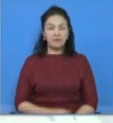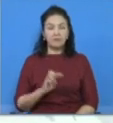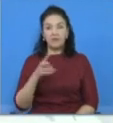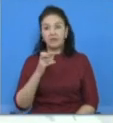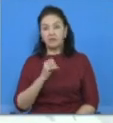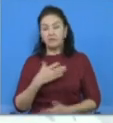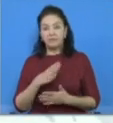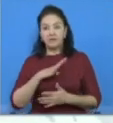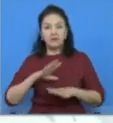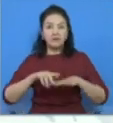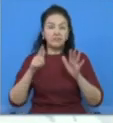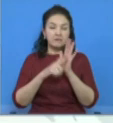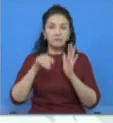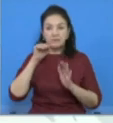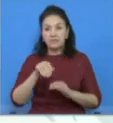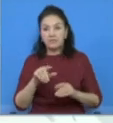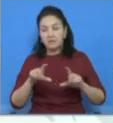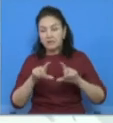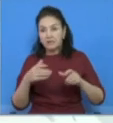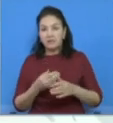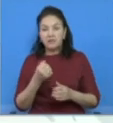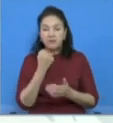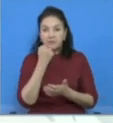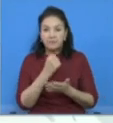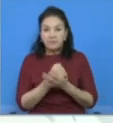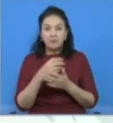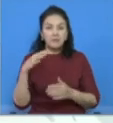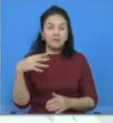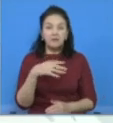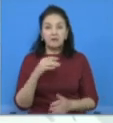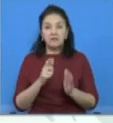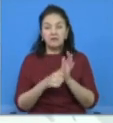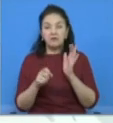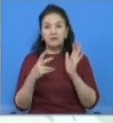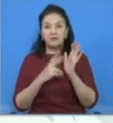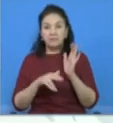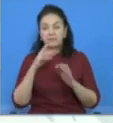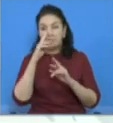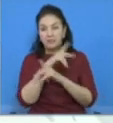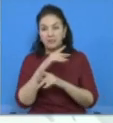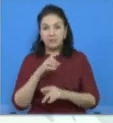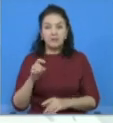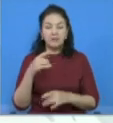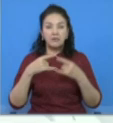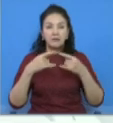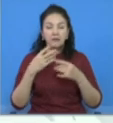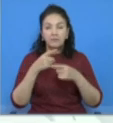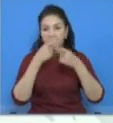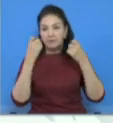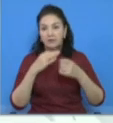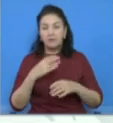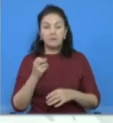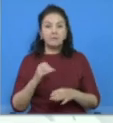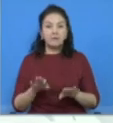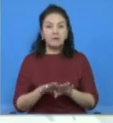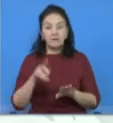Мониторингу подверглись более 7 тысяч объектов. Зафиксировали 4680 ошибок на рекламных щитах, билбордах и вывесках